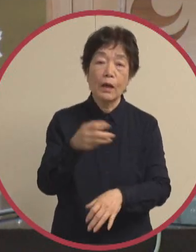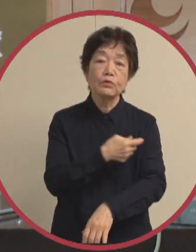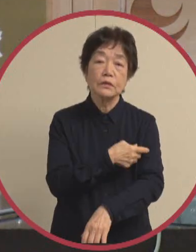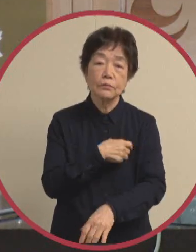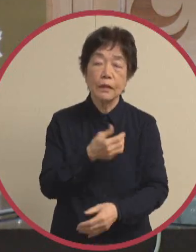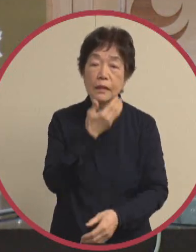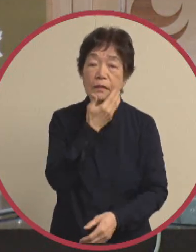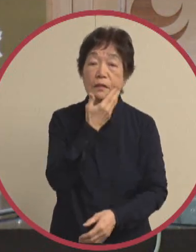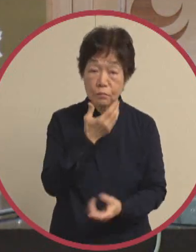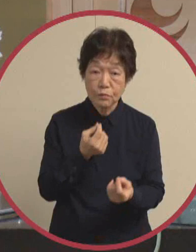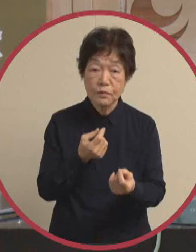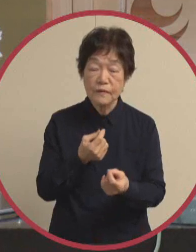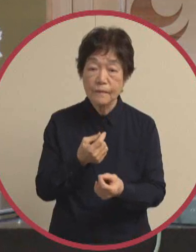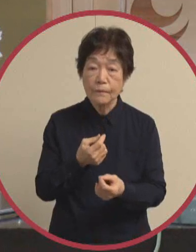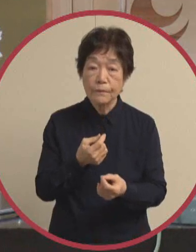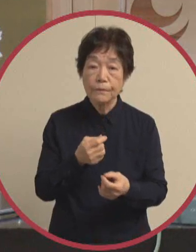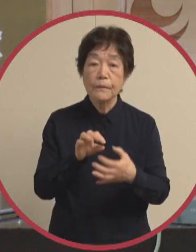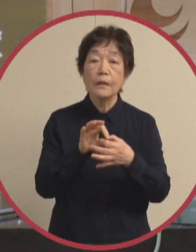。まあ、そういう意味では